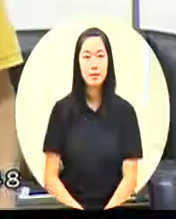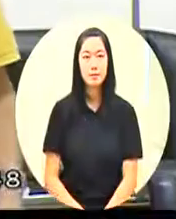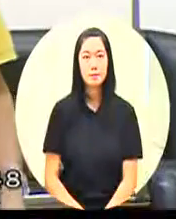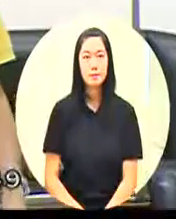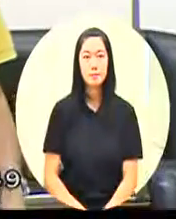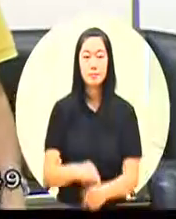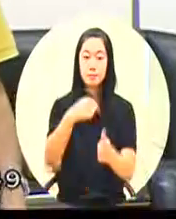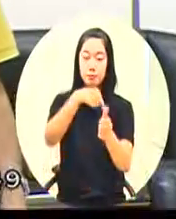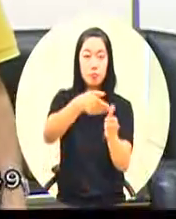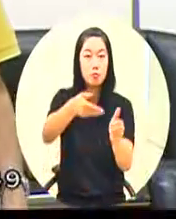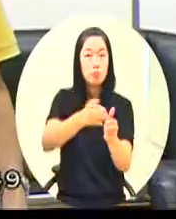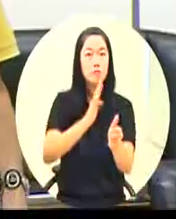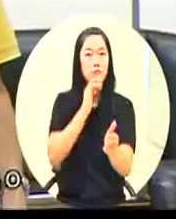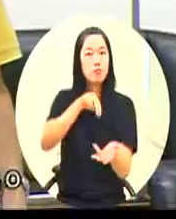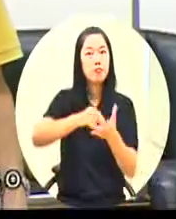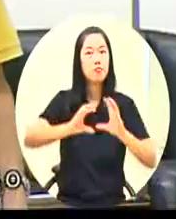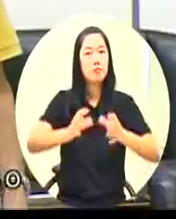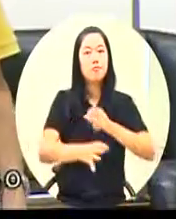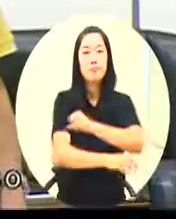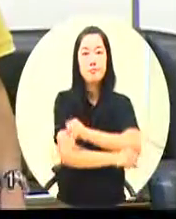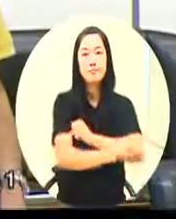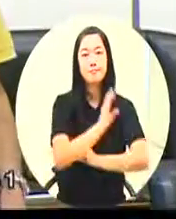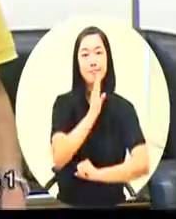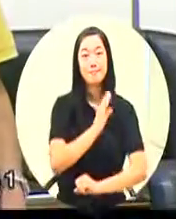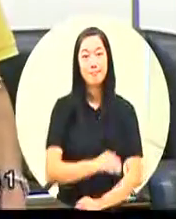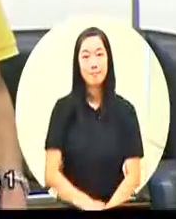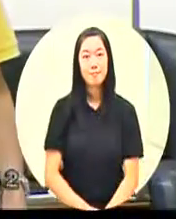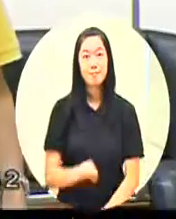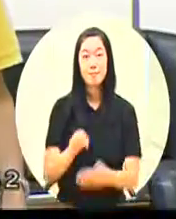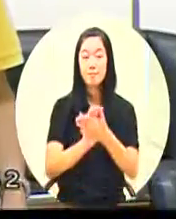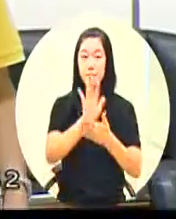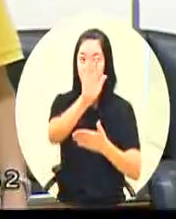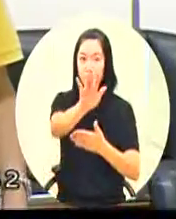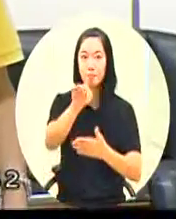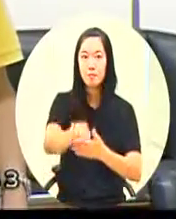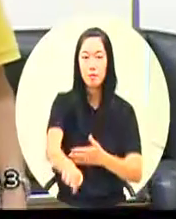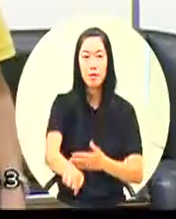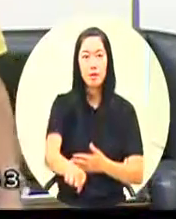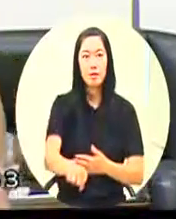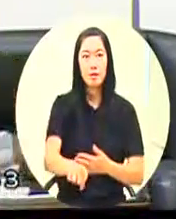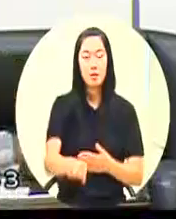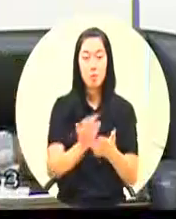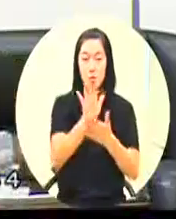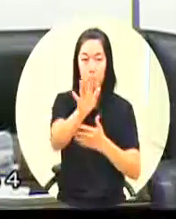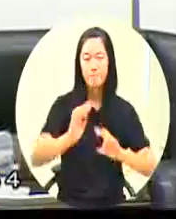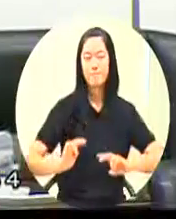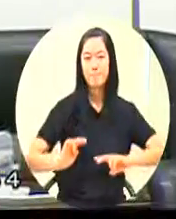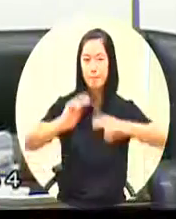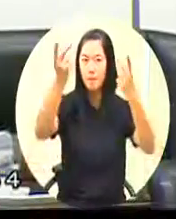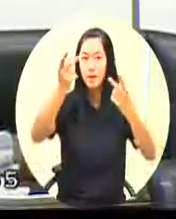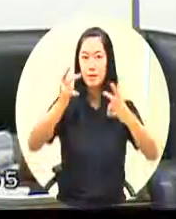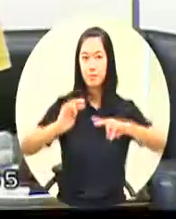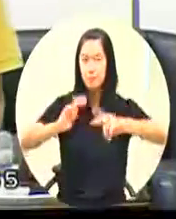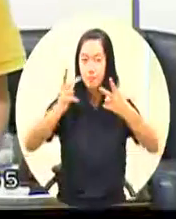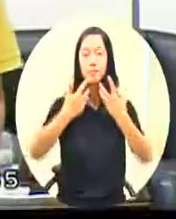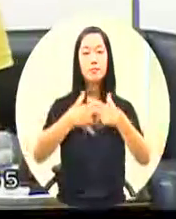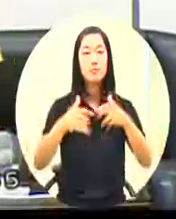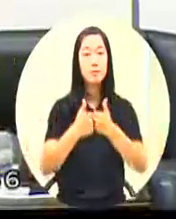是立国的根本，最重要的也是未来翻转的一个机